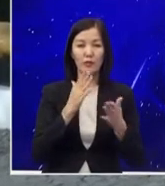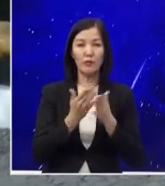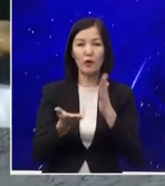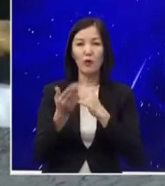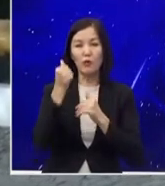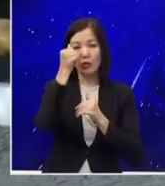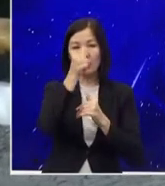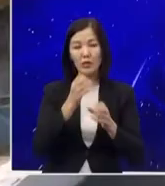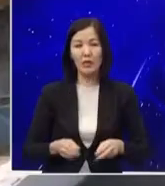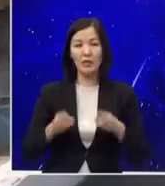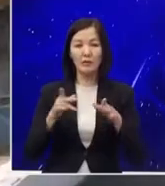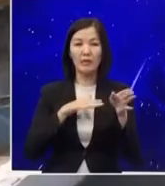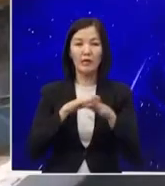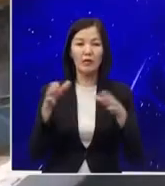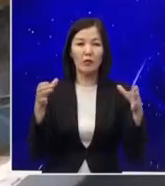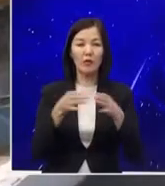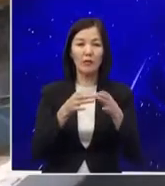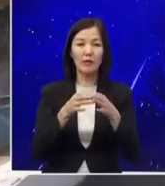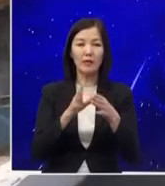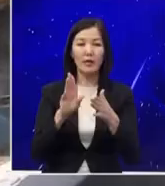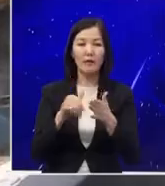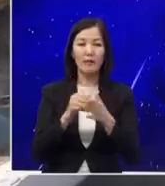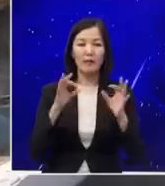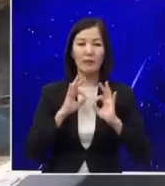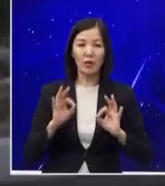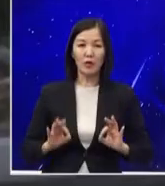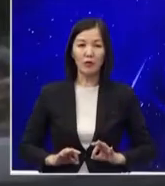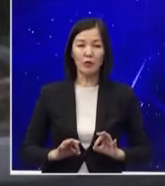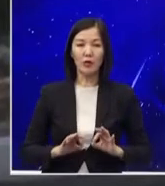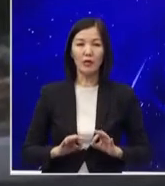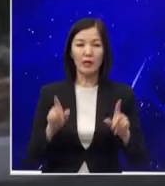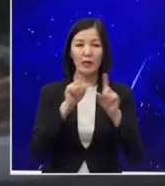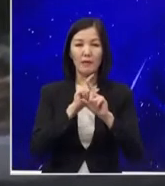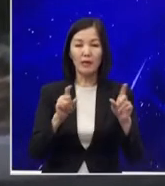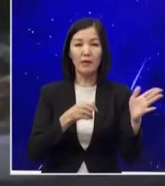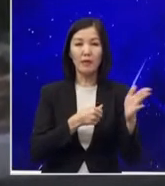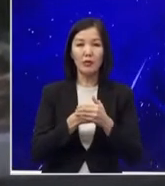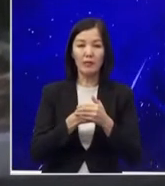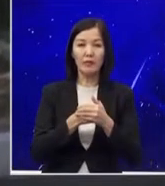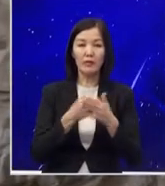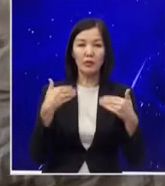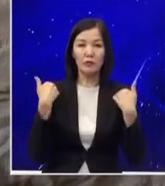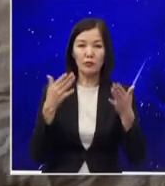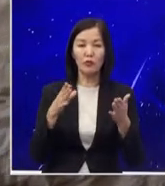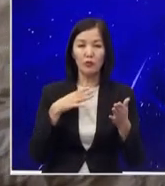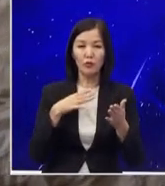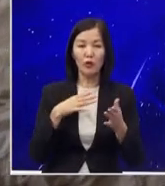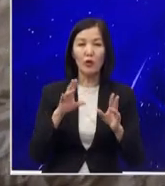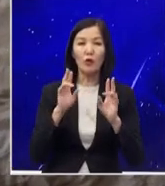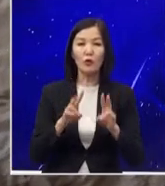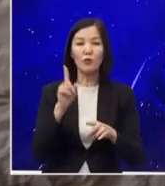жолы қылмыстық атқару жүйесі комитетіне бас прокуратура тараптан аталмыш мекеме жабылсын деген ұсыныс түскен. Ал